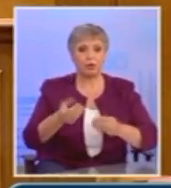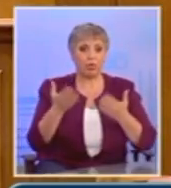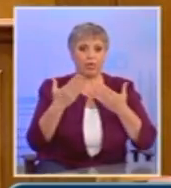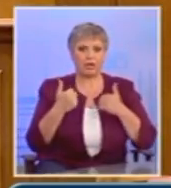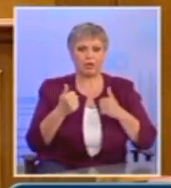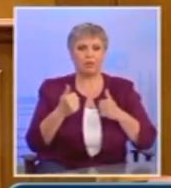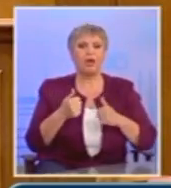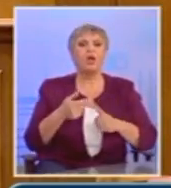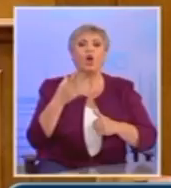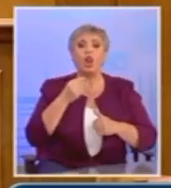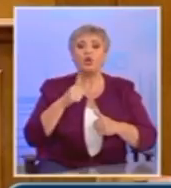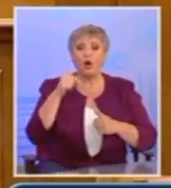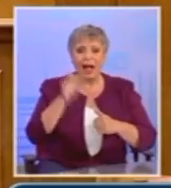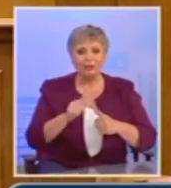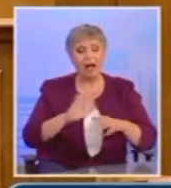οικονομία